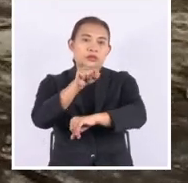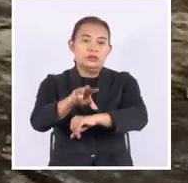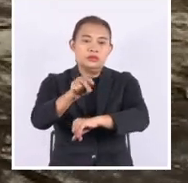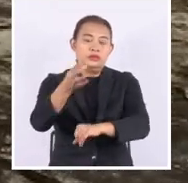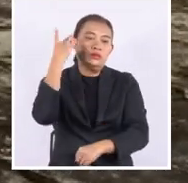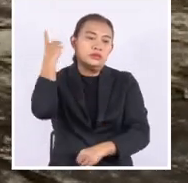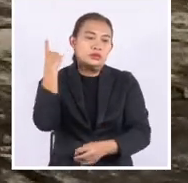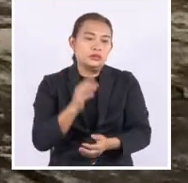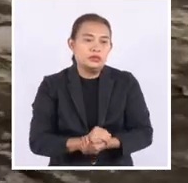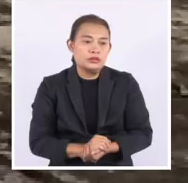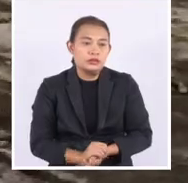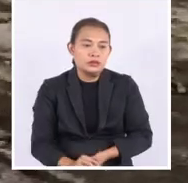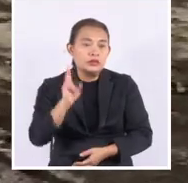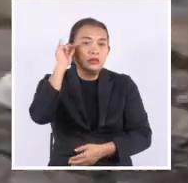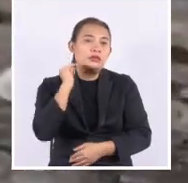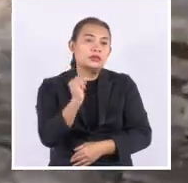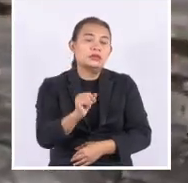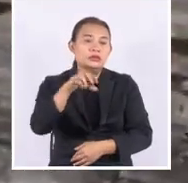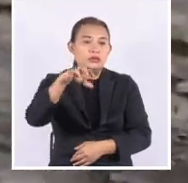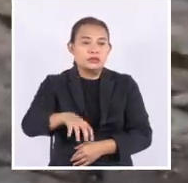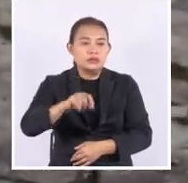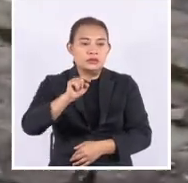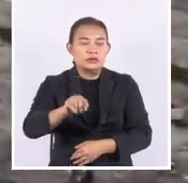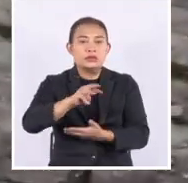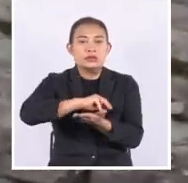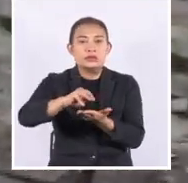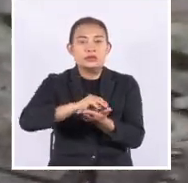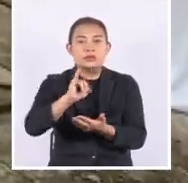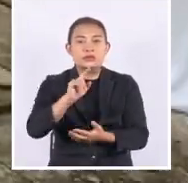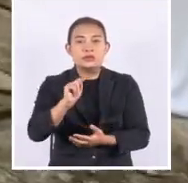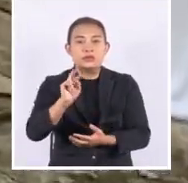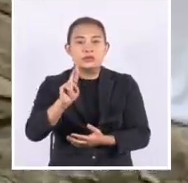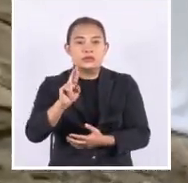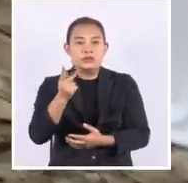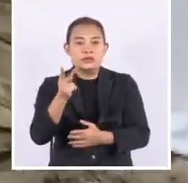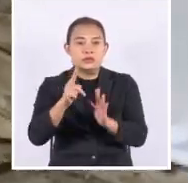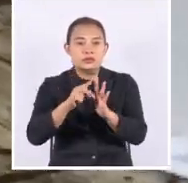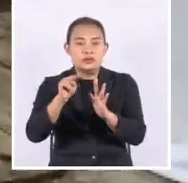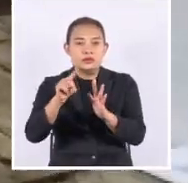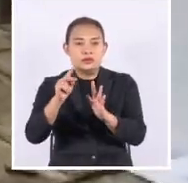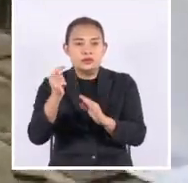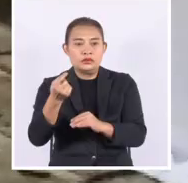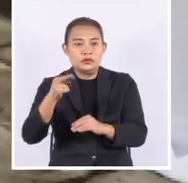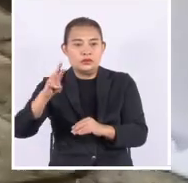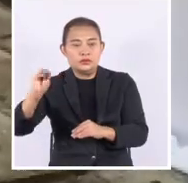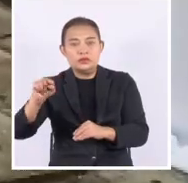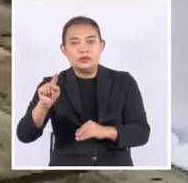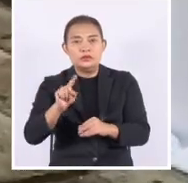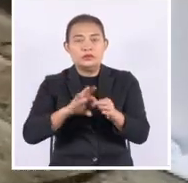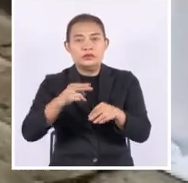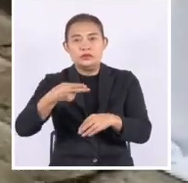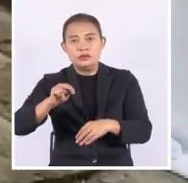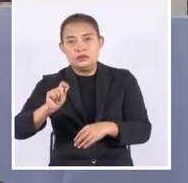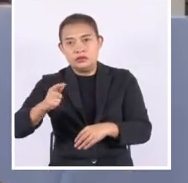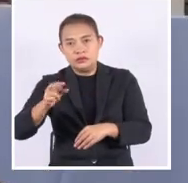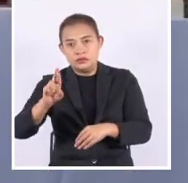นี้นะครับผู้สื่อข่าวก็เดินทางไปที่สุสานมูลนิธิไตรคุณธรรมนะฮะอยู่ที่ชลบุรีอยู่ที่หนองรีนี่นะครับเนื่องจากได้ข่าวว่าเ